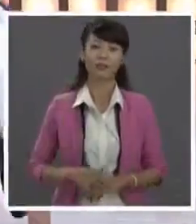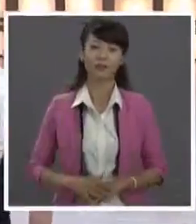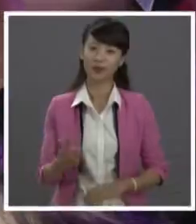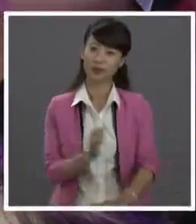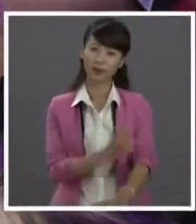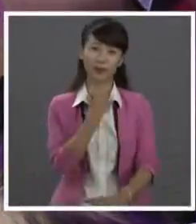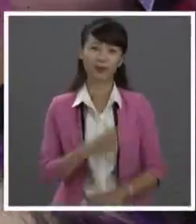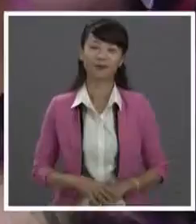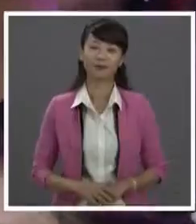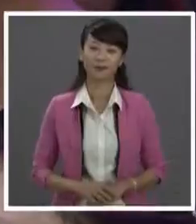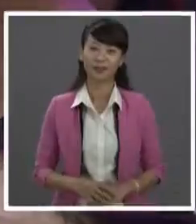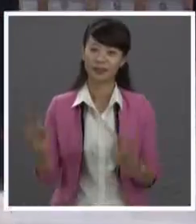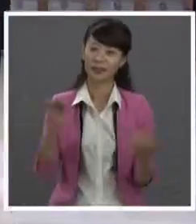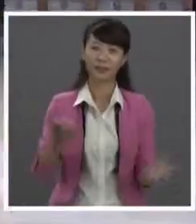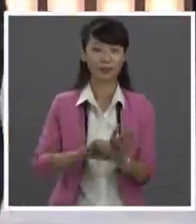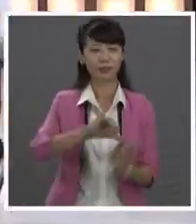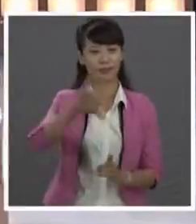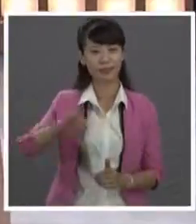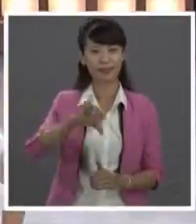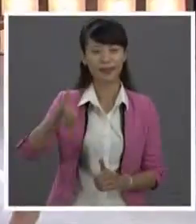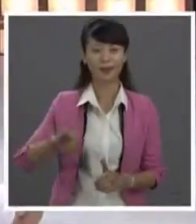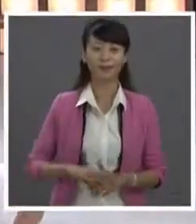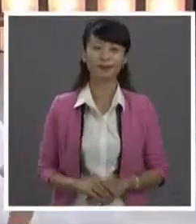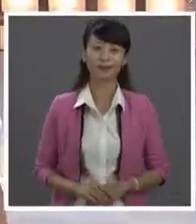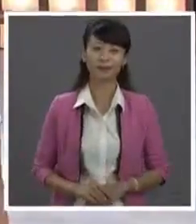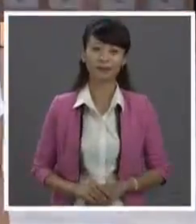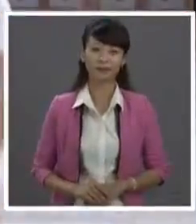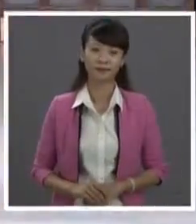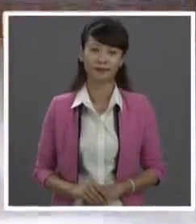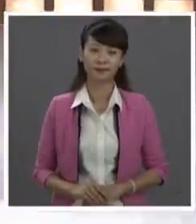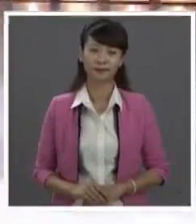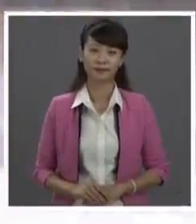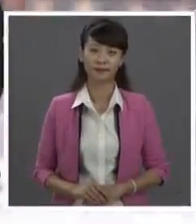动了， 元哥不行了， 元哥不行